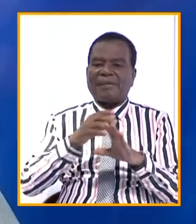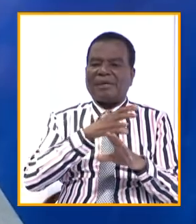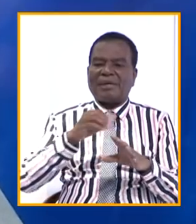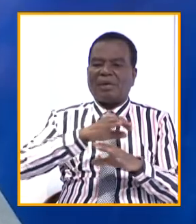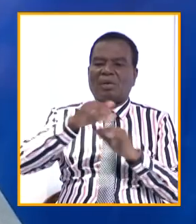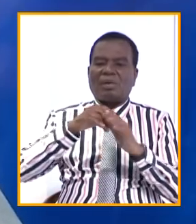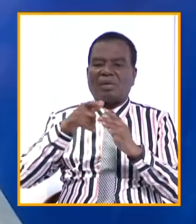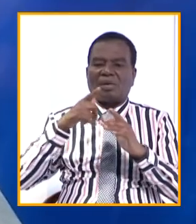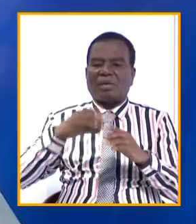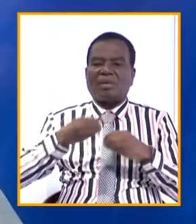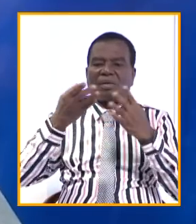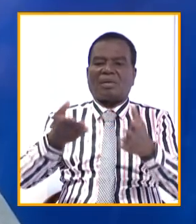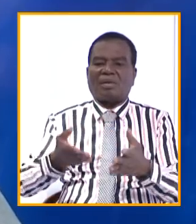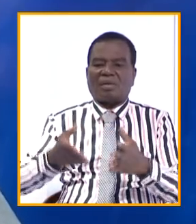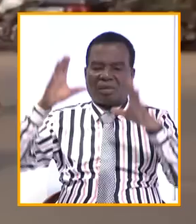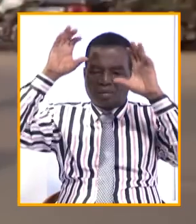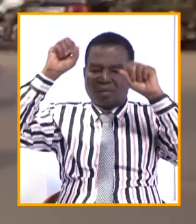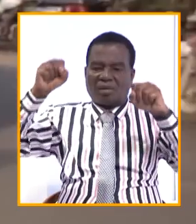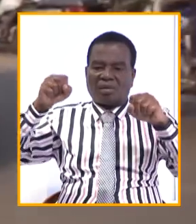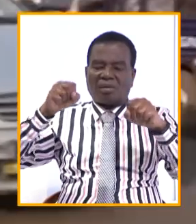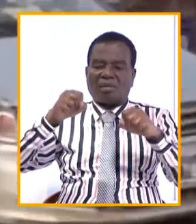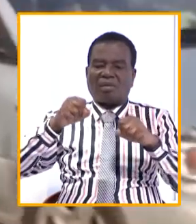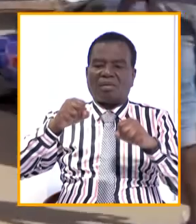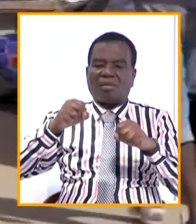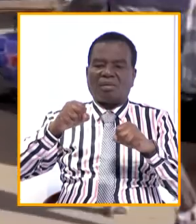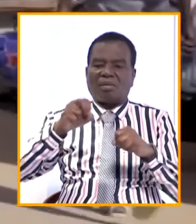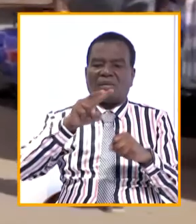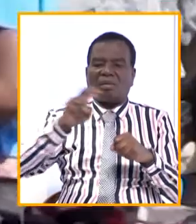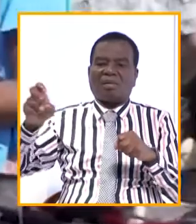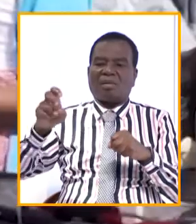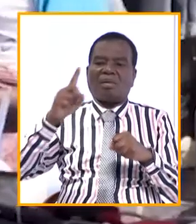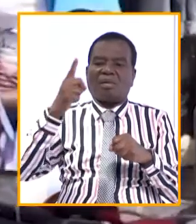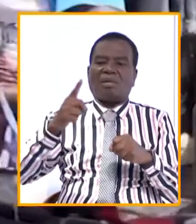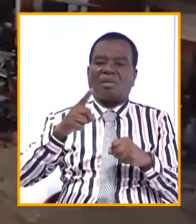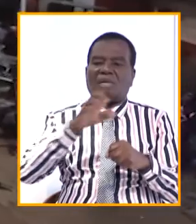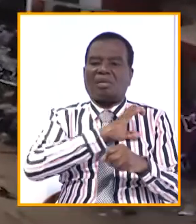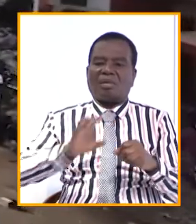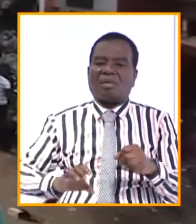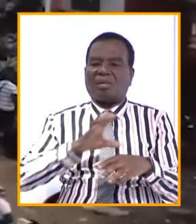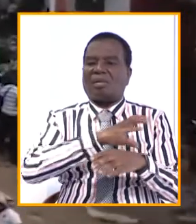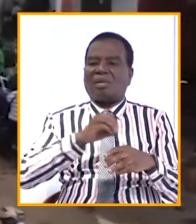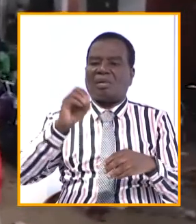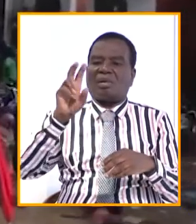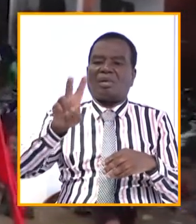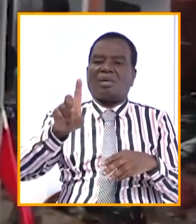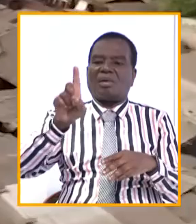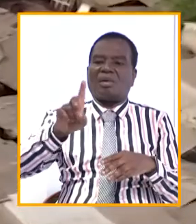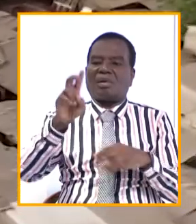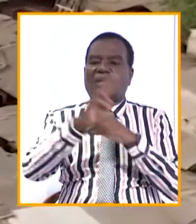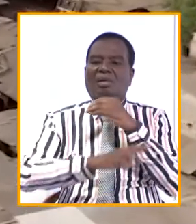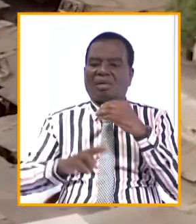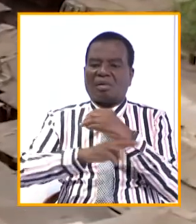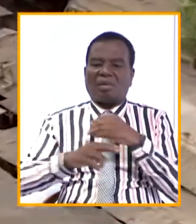tout cela a été soumis au présidium du parti. 201 communes et 31 régions sont à conquérir pour un total